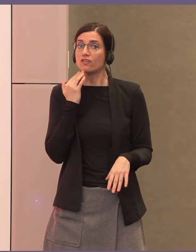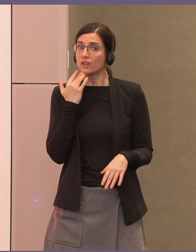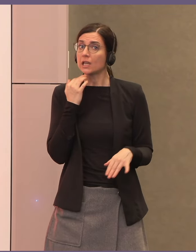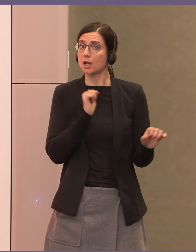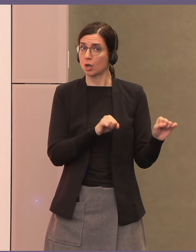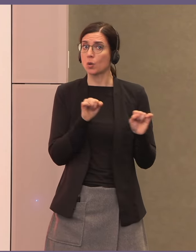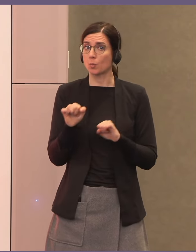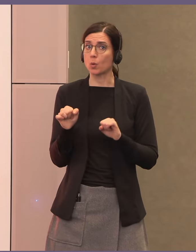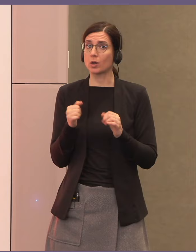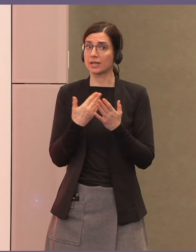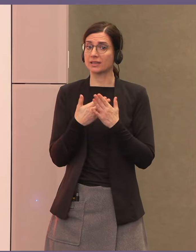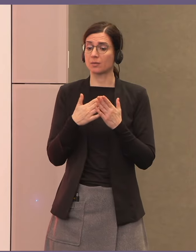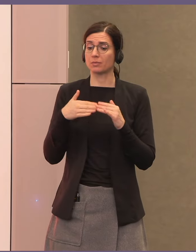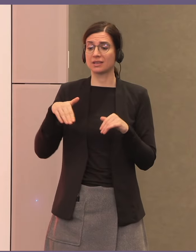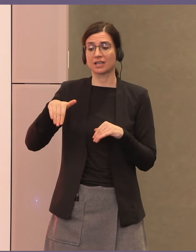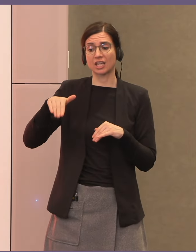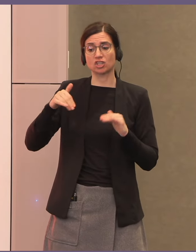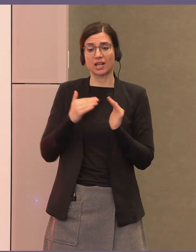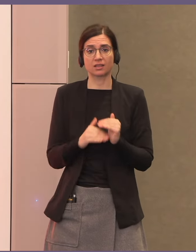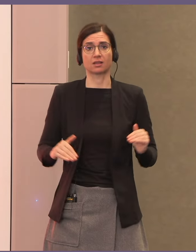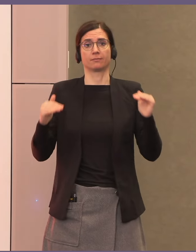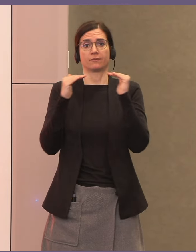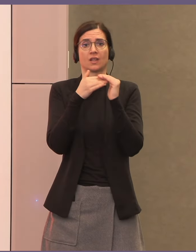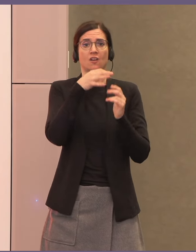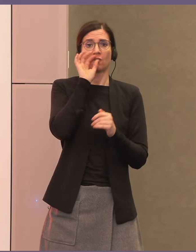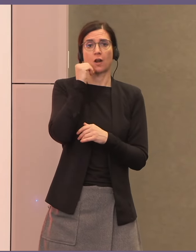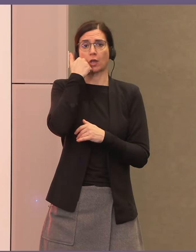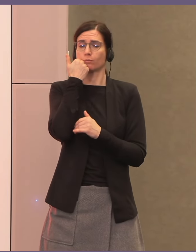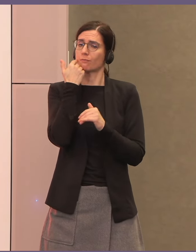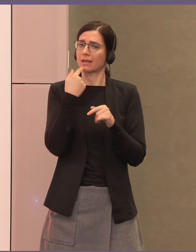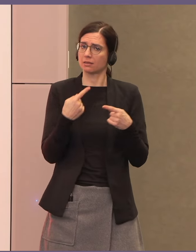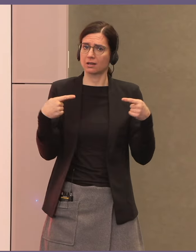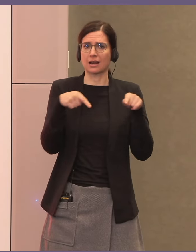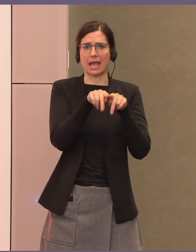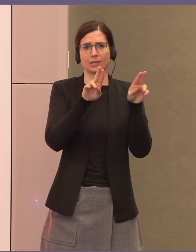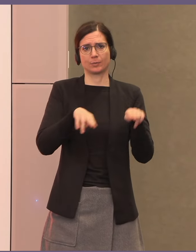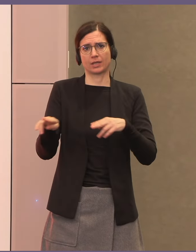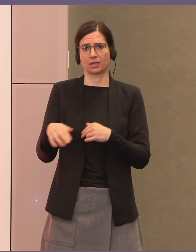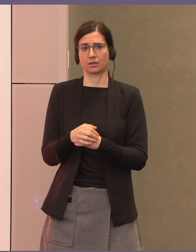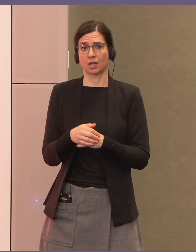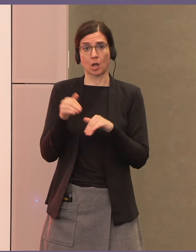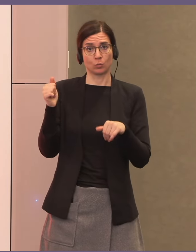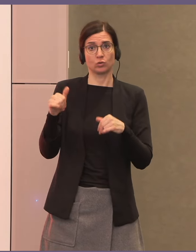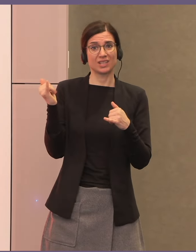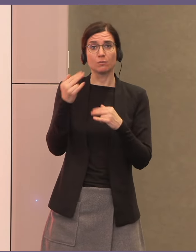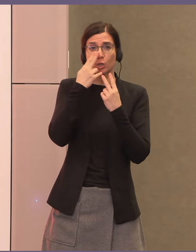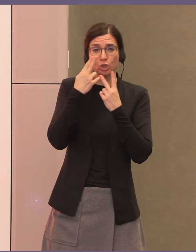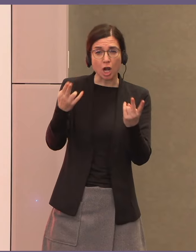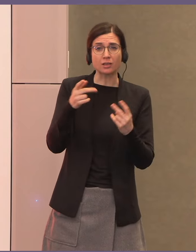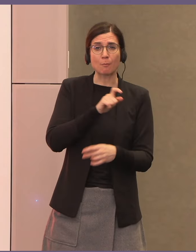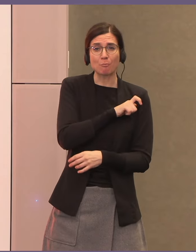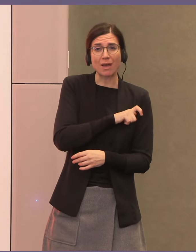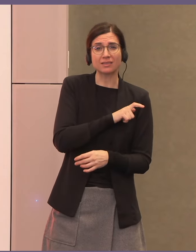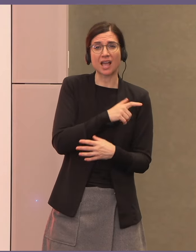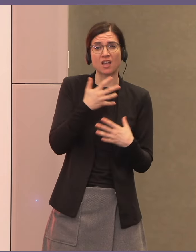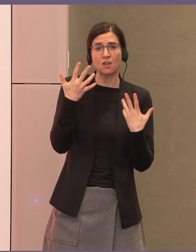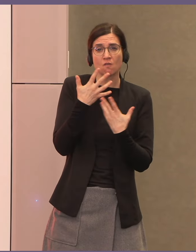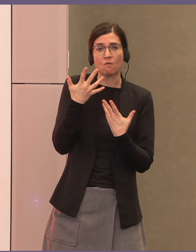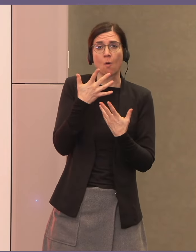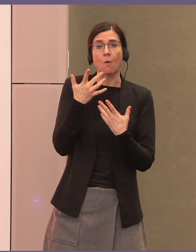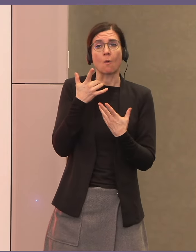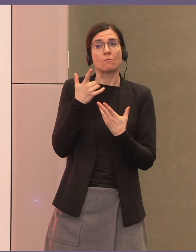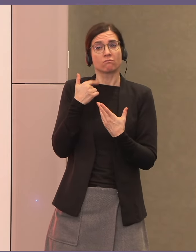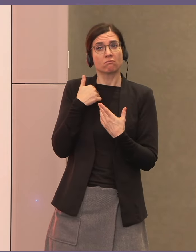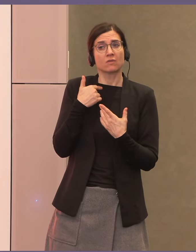Geschlechtergleichheit, wenn wir politische Kräfte wählen, die diese Ziele vertreten. Und